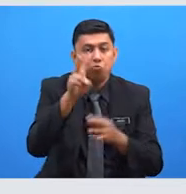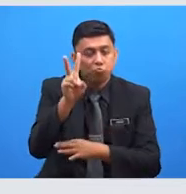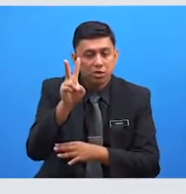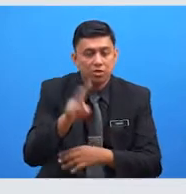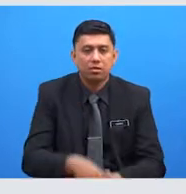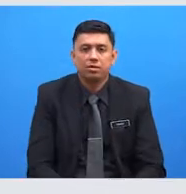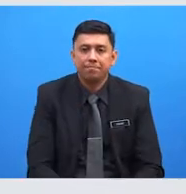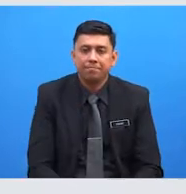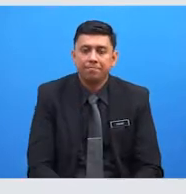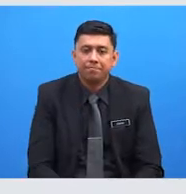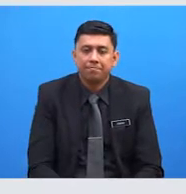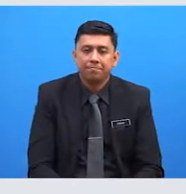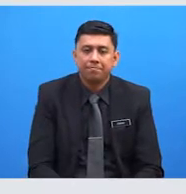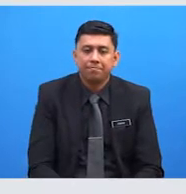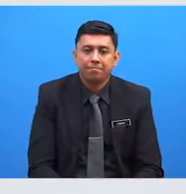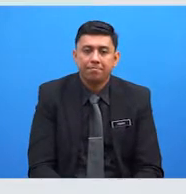iaitu if-else.